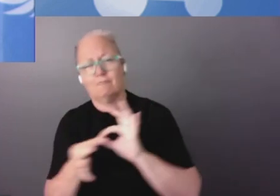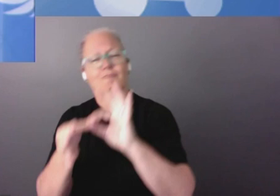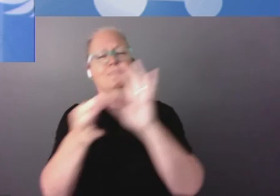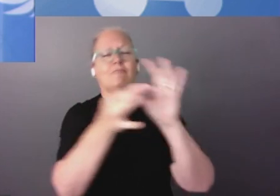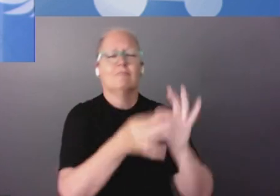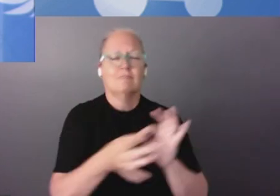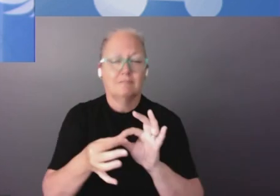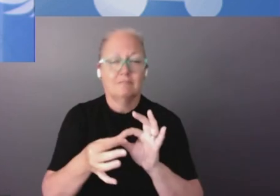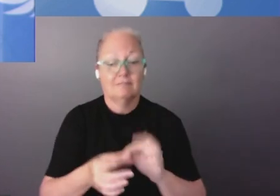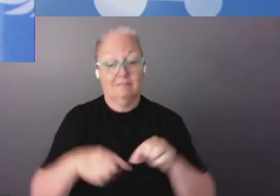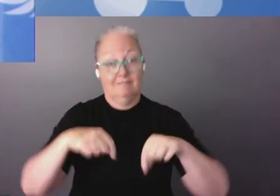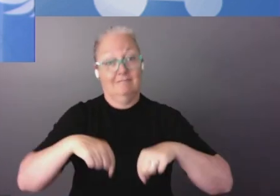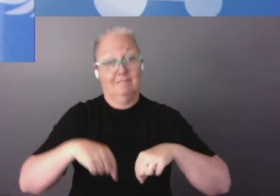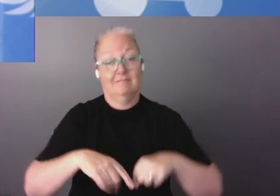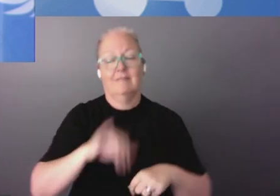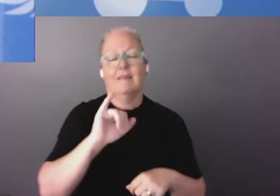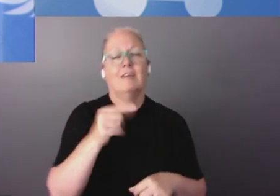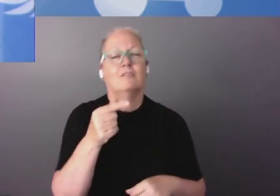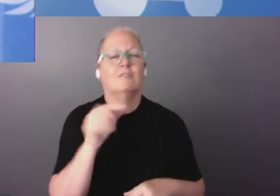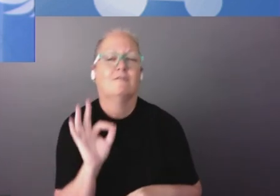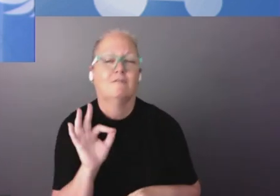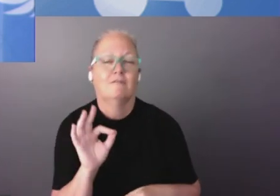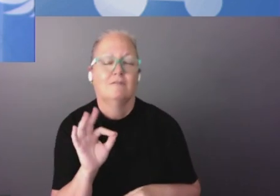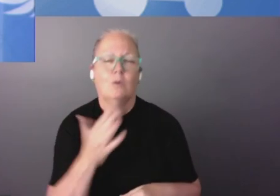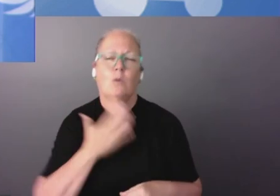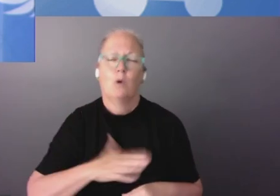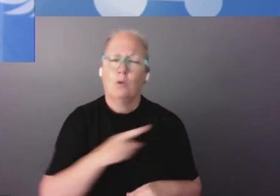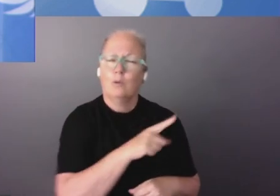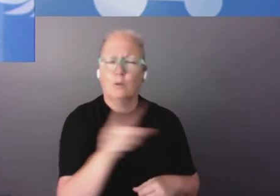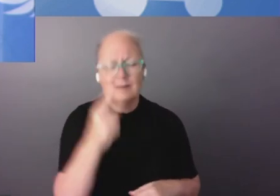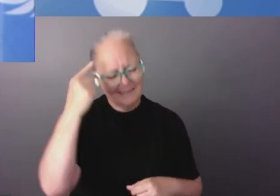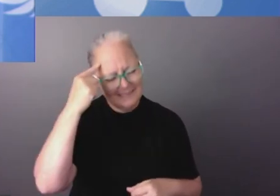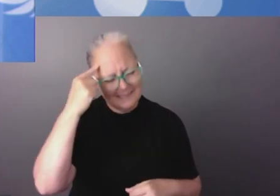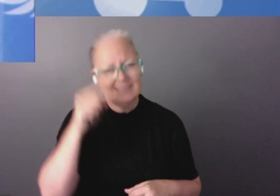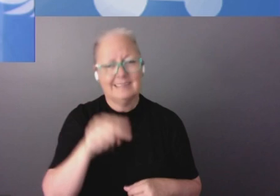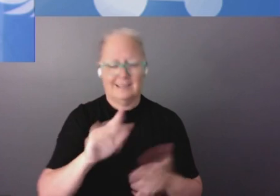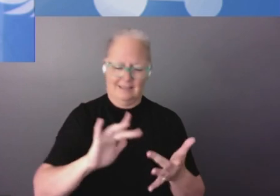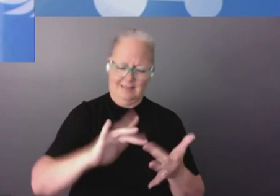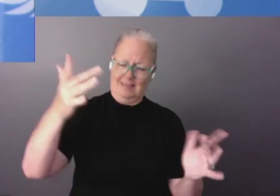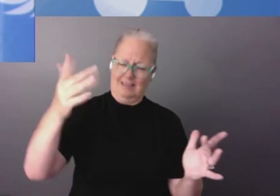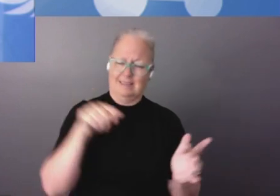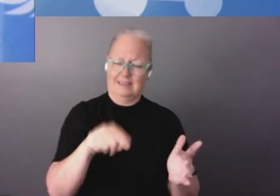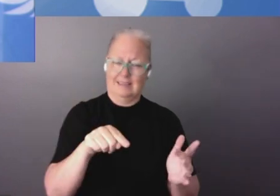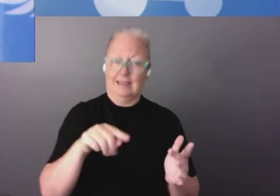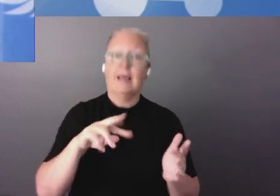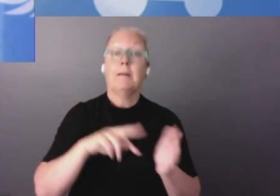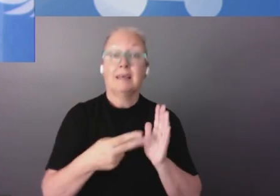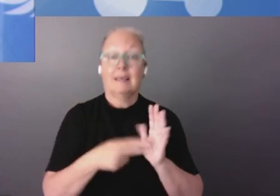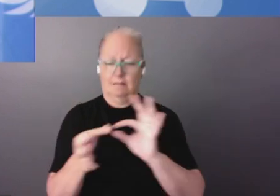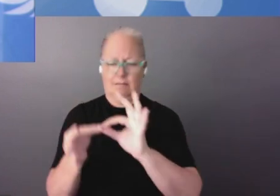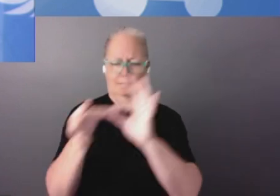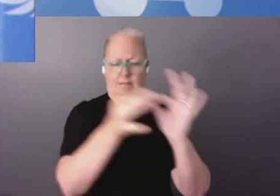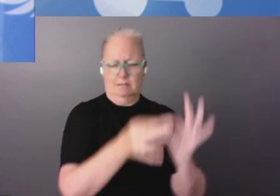w Międzynarodowym Związku Telekomunikacyjnym. Tegoroczna edycja IGF stawia przed nami